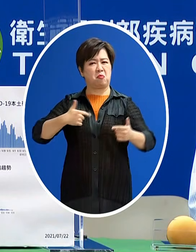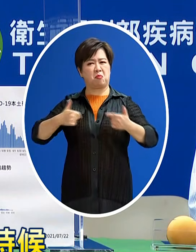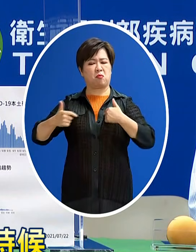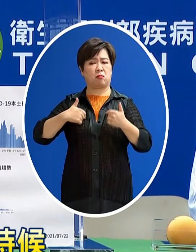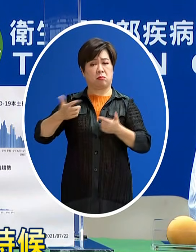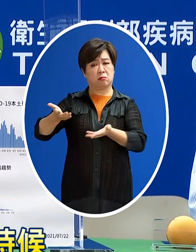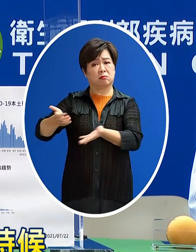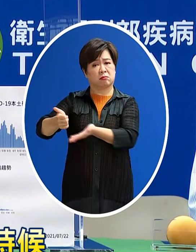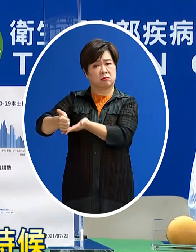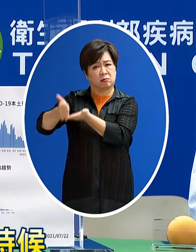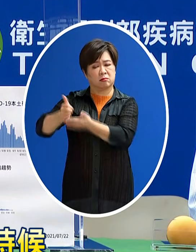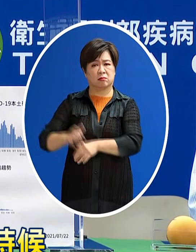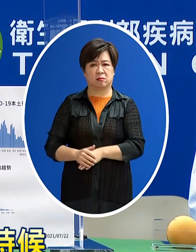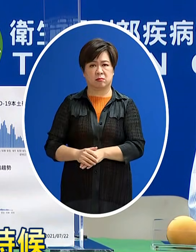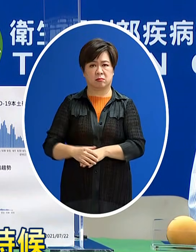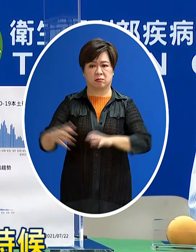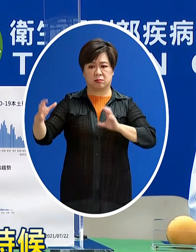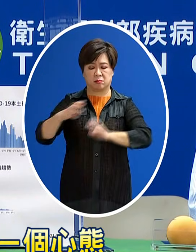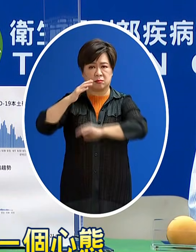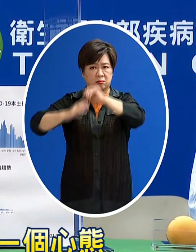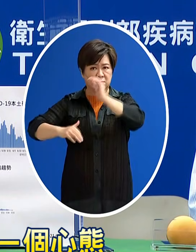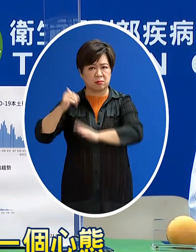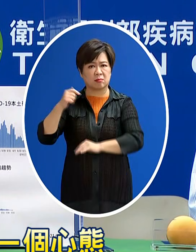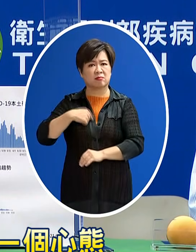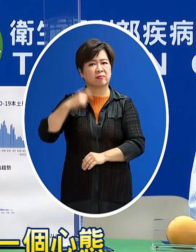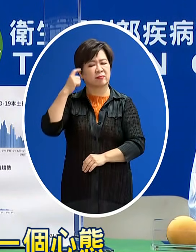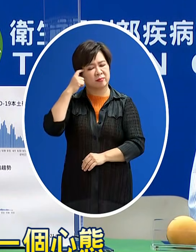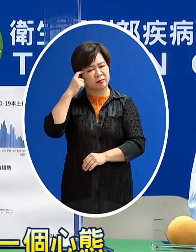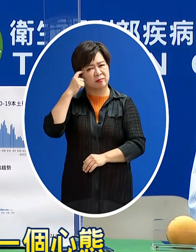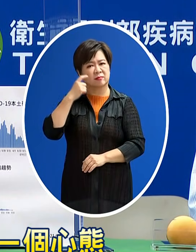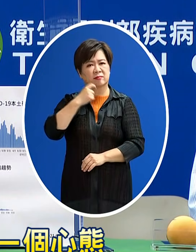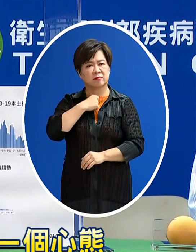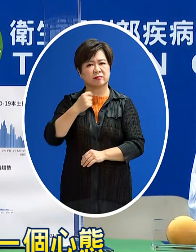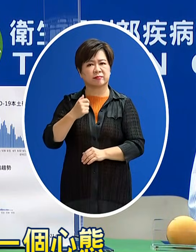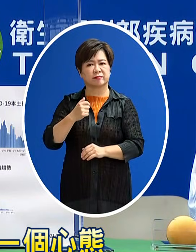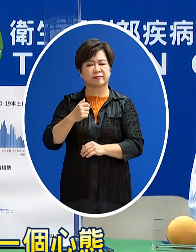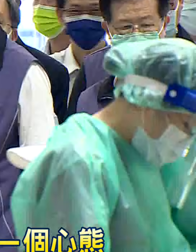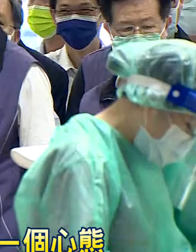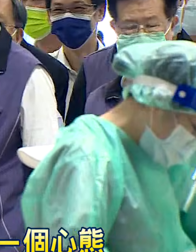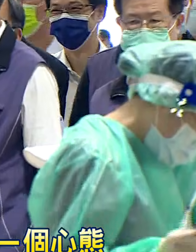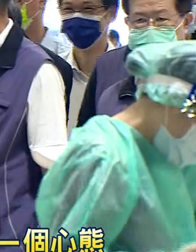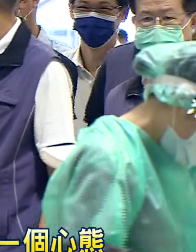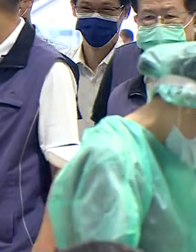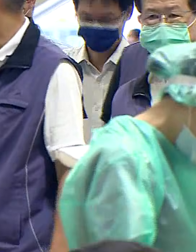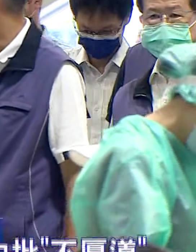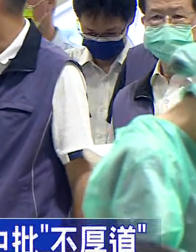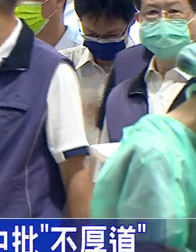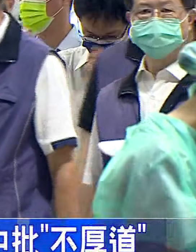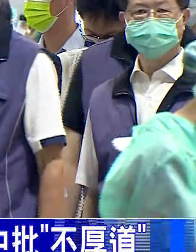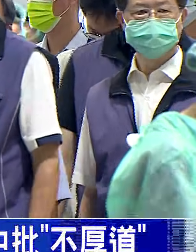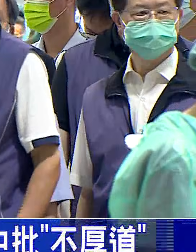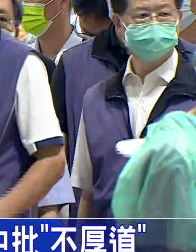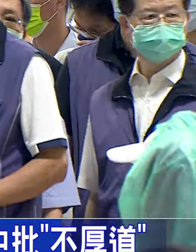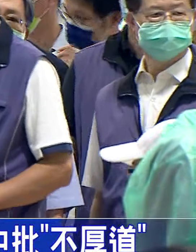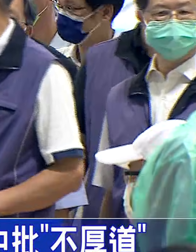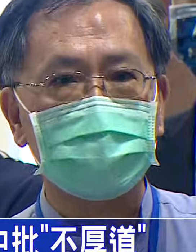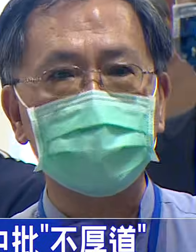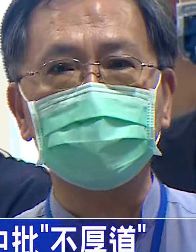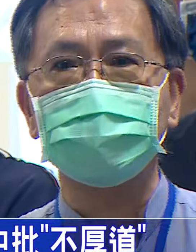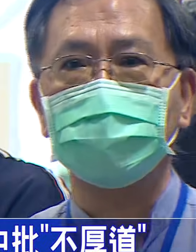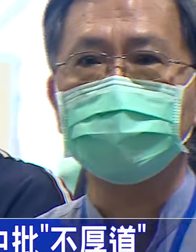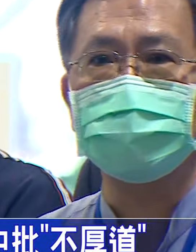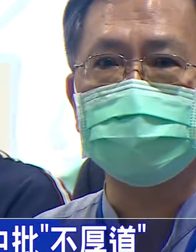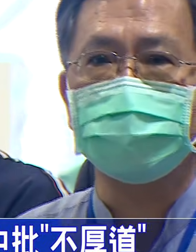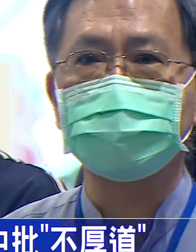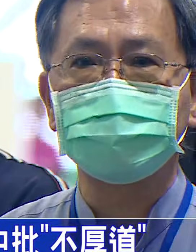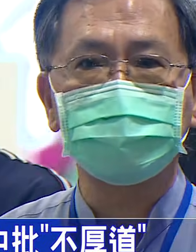好。那不过大家在合作的时候，我还想还是应该本于互助的一个心态。 陈时中护航子弟兵，反批柯文哲，但